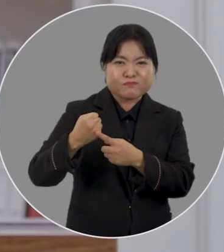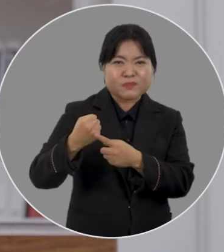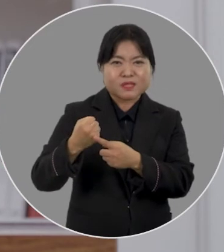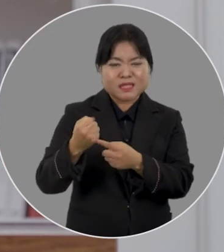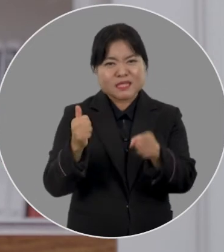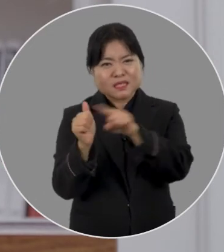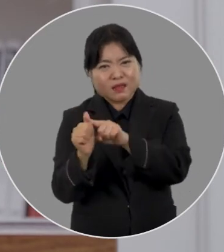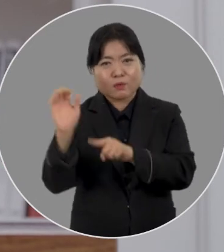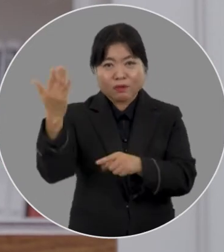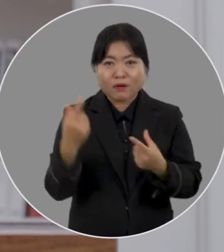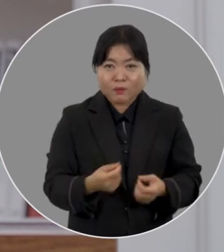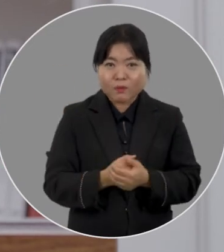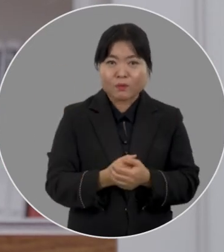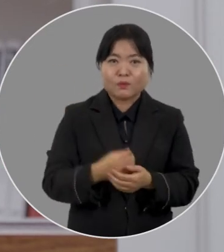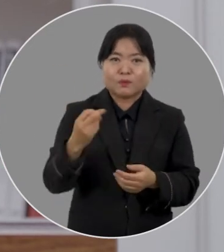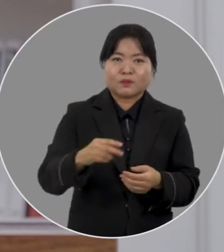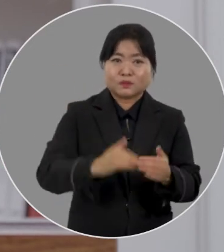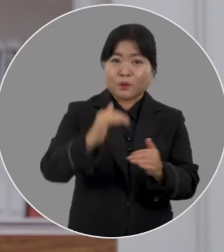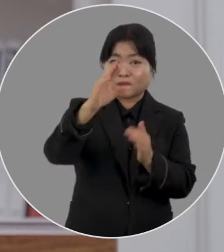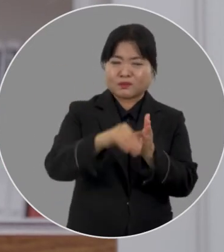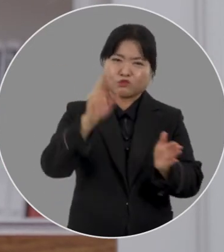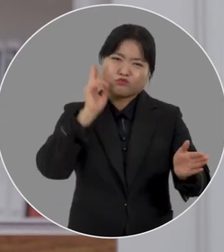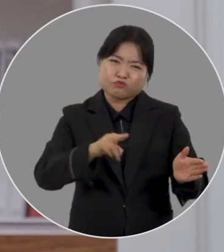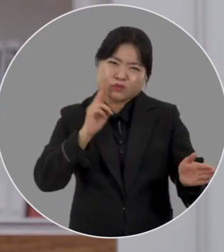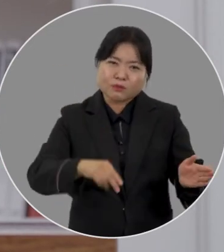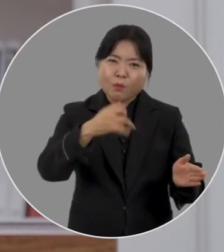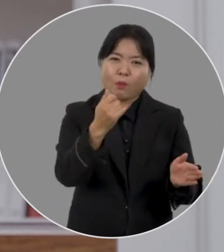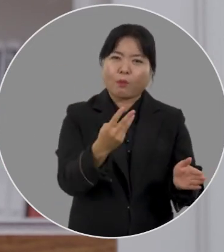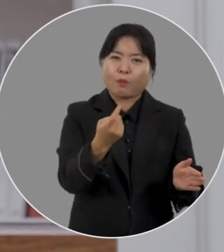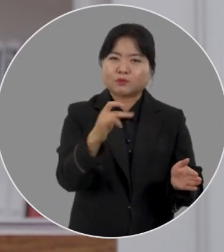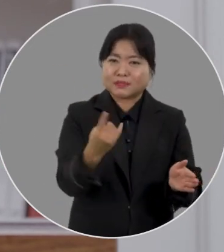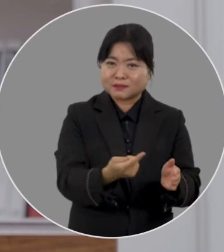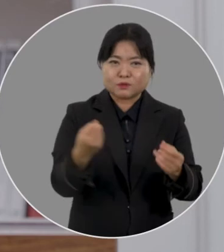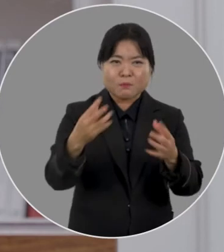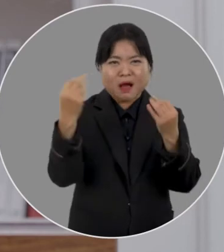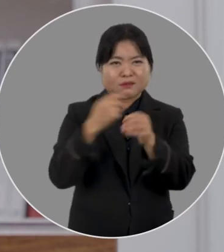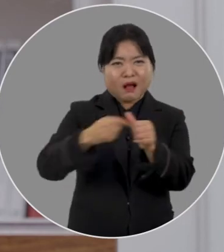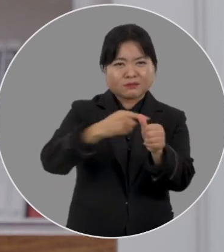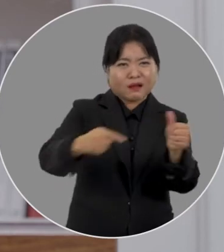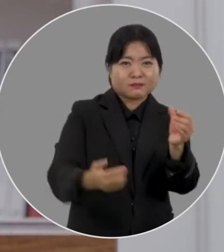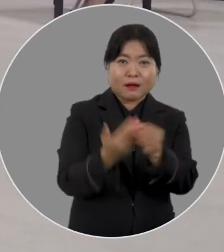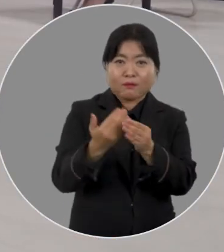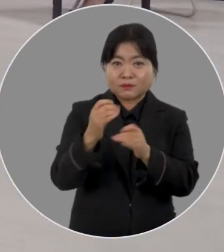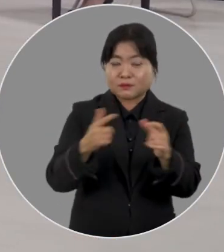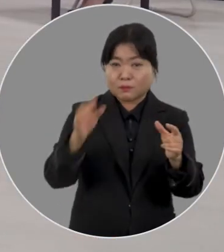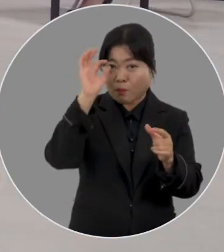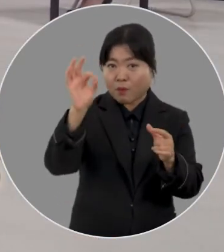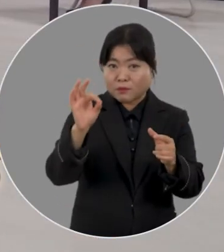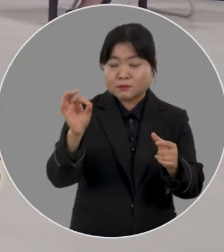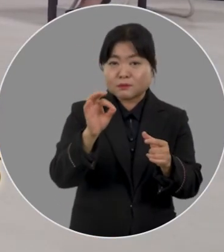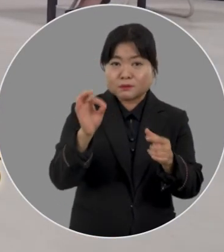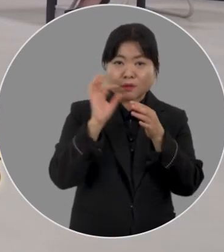그 과정에서 이 수많은 비극적인 홀로코스트뿐만 아니라 엄청난 학살 사건을 보면서 그